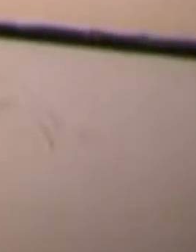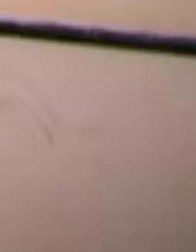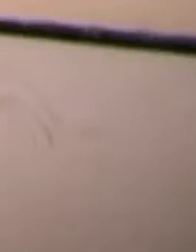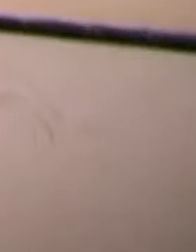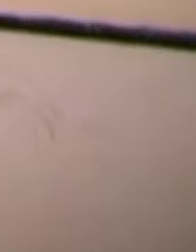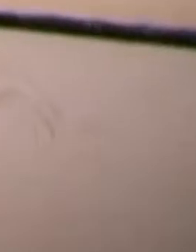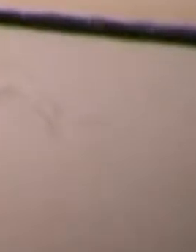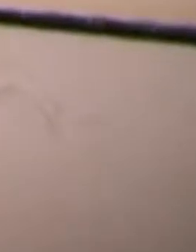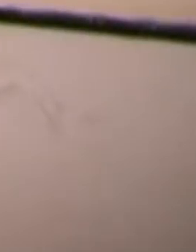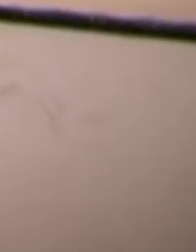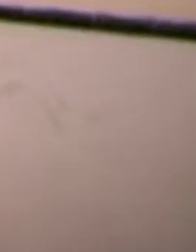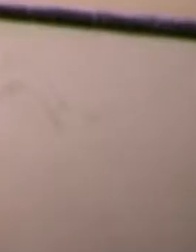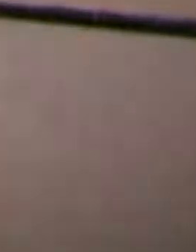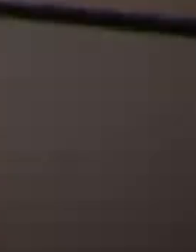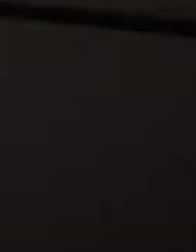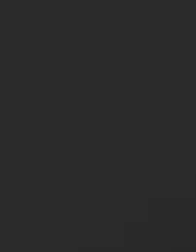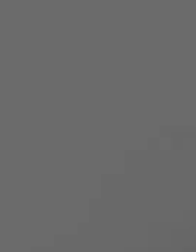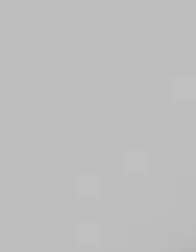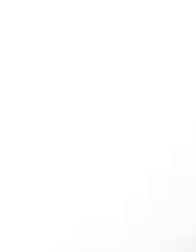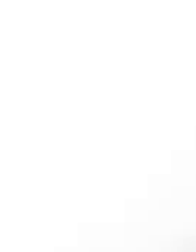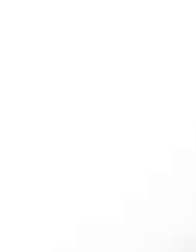ภัยเพราะเ